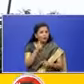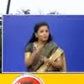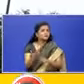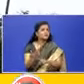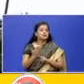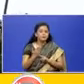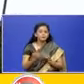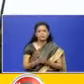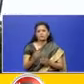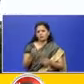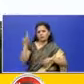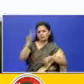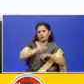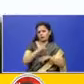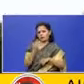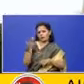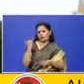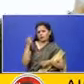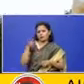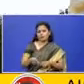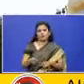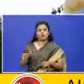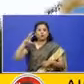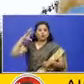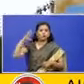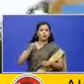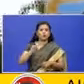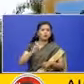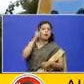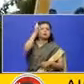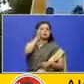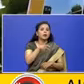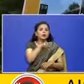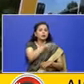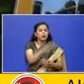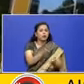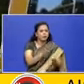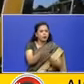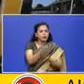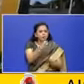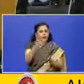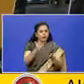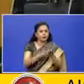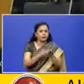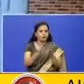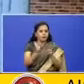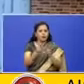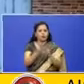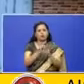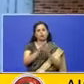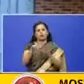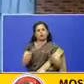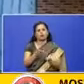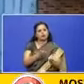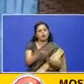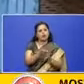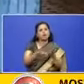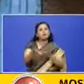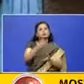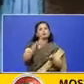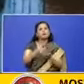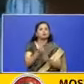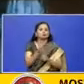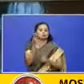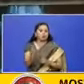पहले देश के पहले सूर्यग्राम गुजरात के मोढेरा की खूब चर्चा सुनी होगी। मोढेरा